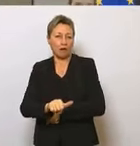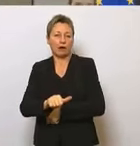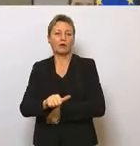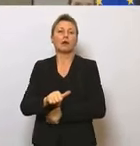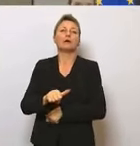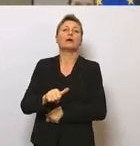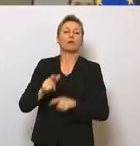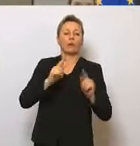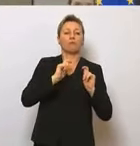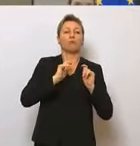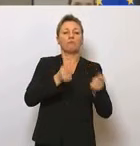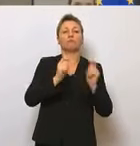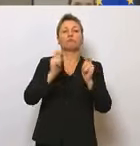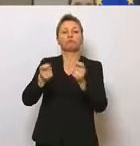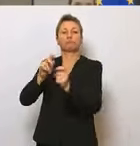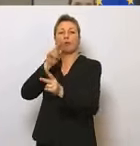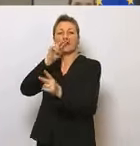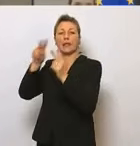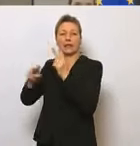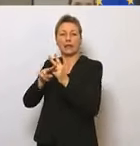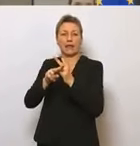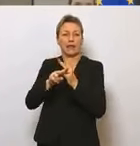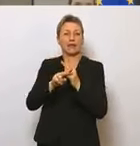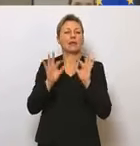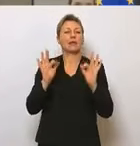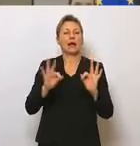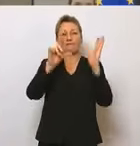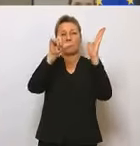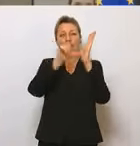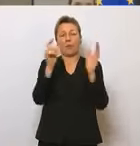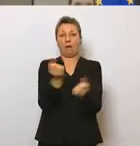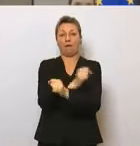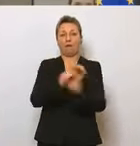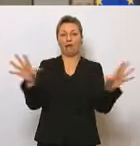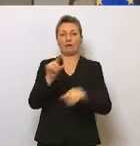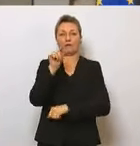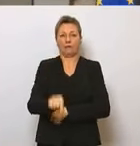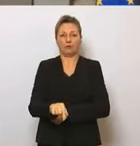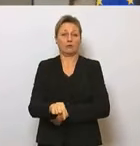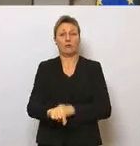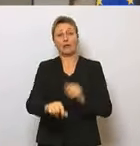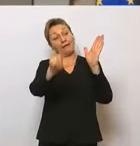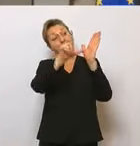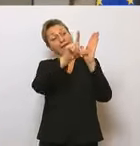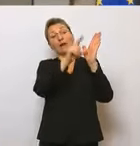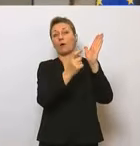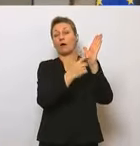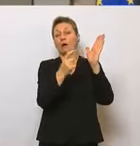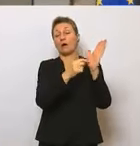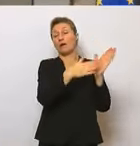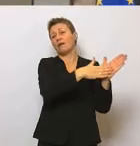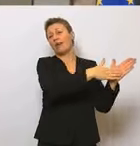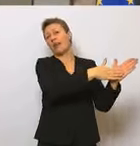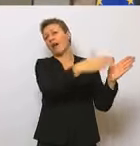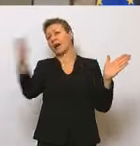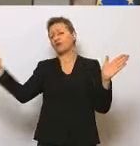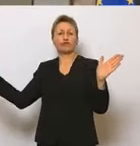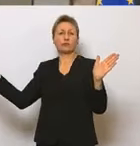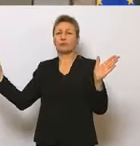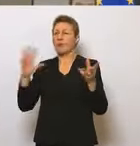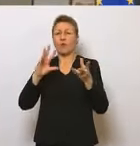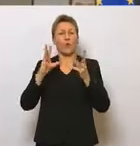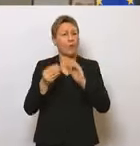actes délégués, mais sur la loi, il faut être très clair. Et comme la loi est quelque chose de très, très large et les